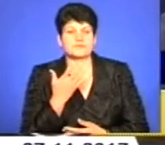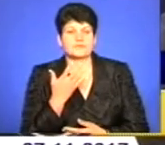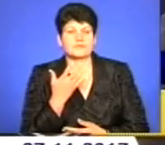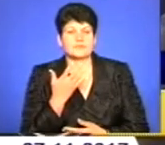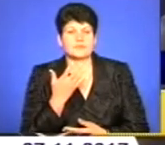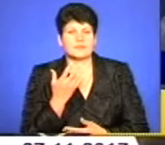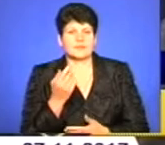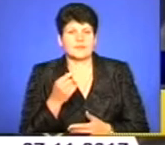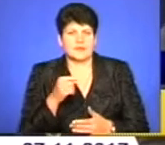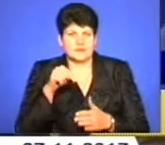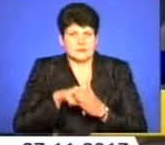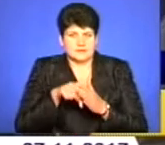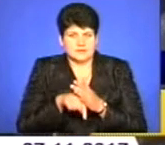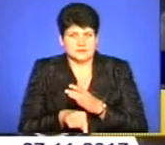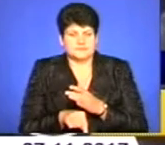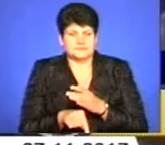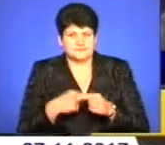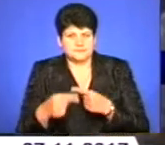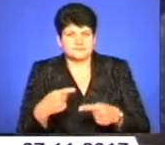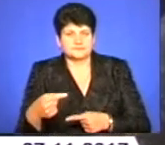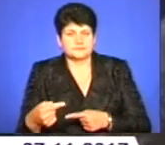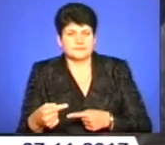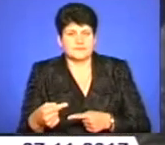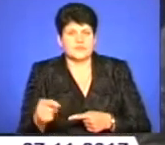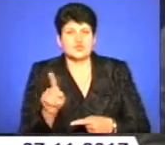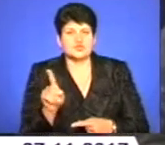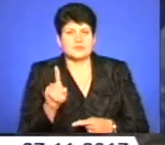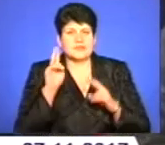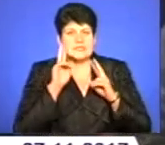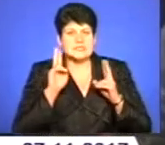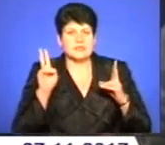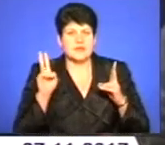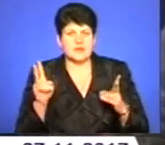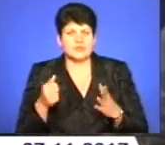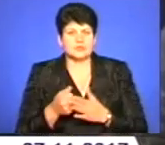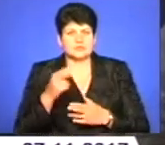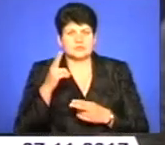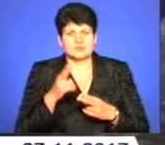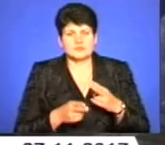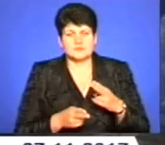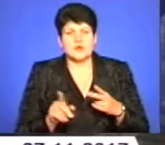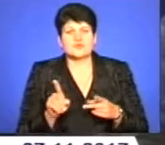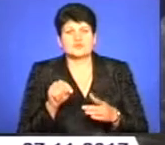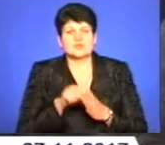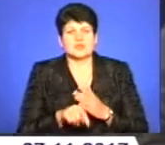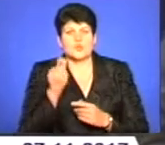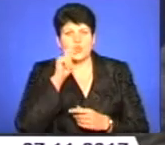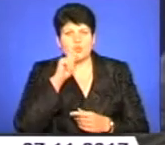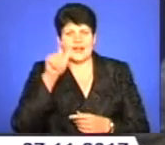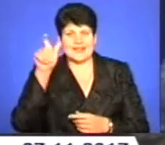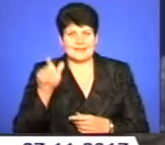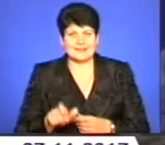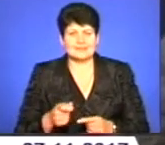рівня, генетичного кореня, взагалі, щоб не знали до самого останнього, що таке українець, це